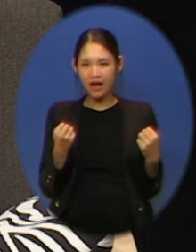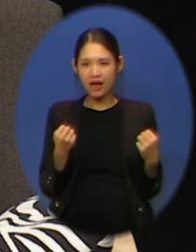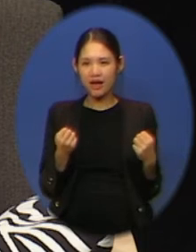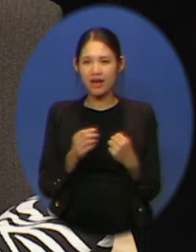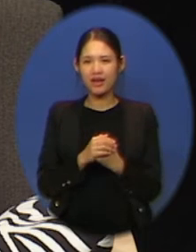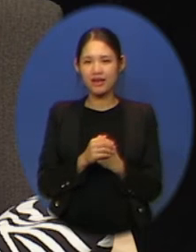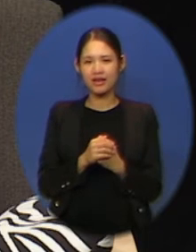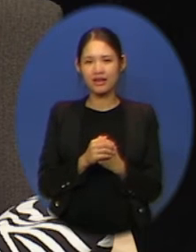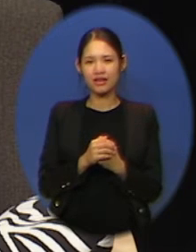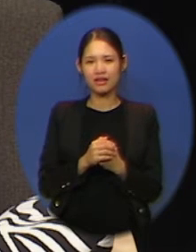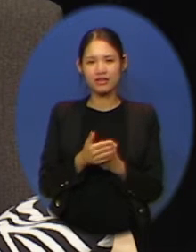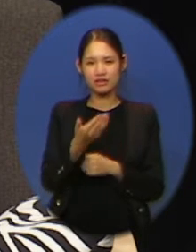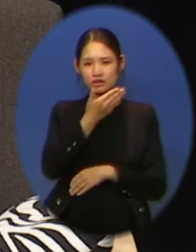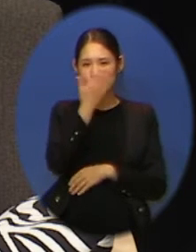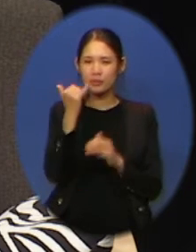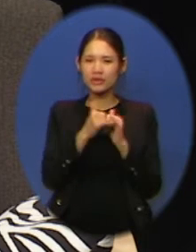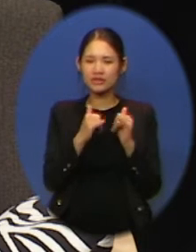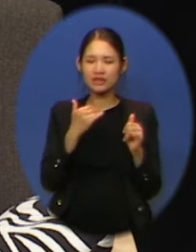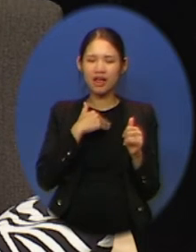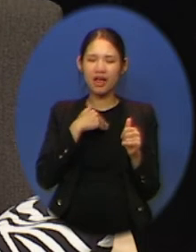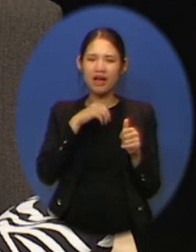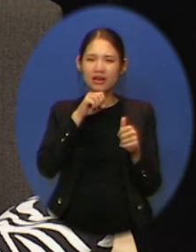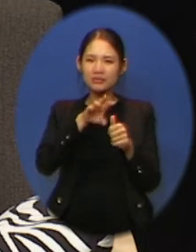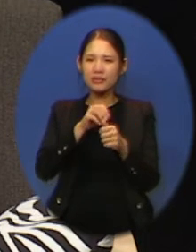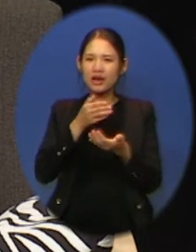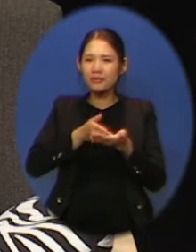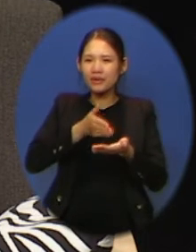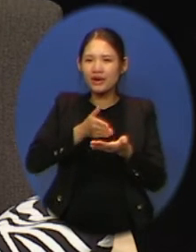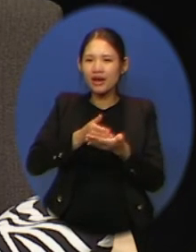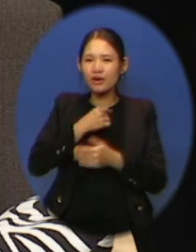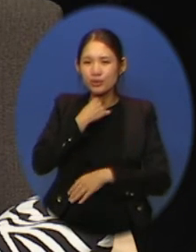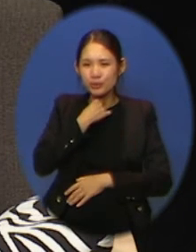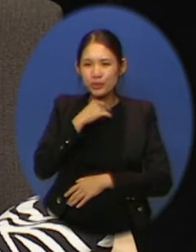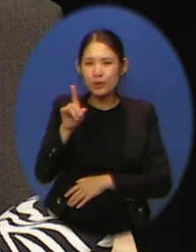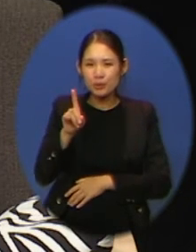하여튼 여기에 요새 젊은한테 내가 얘기하고 싶은 것은